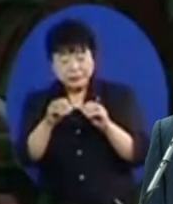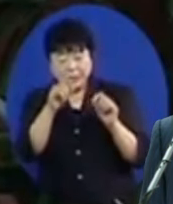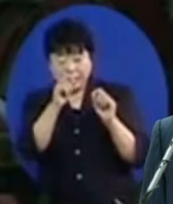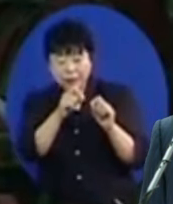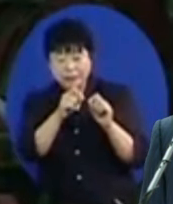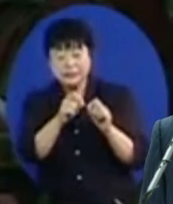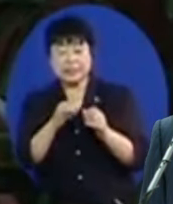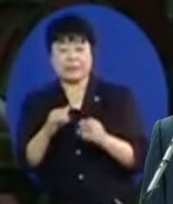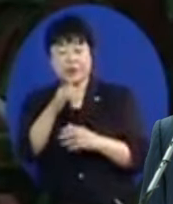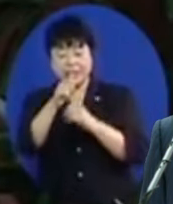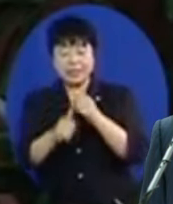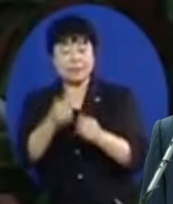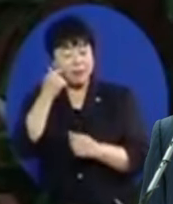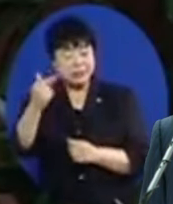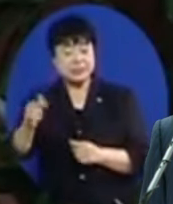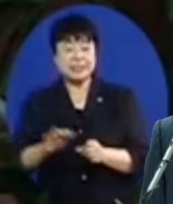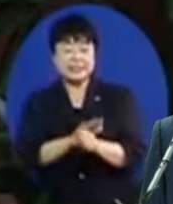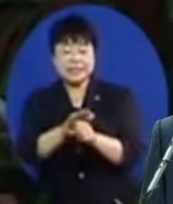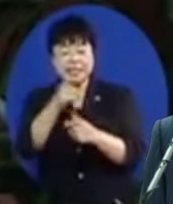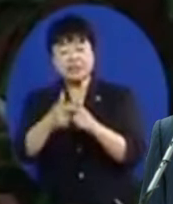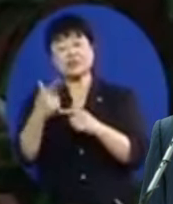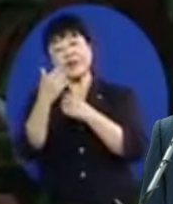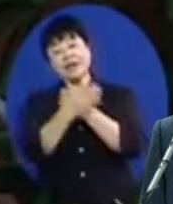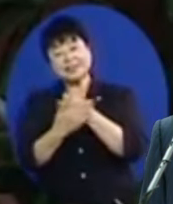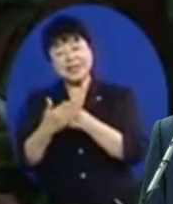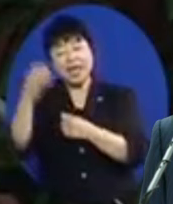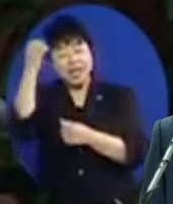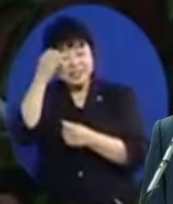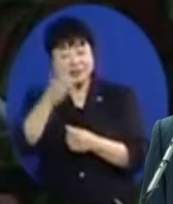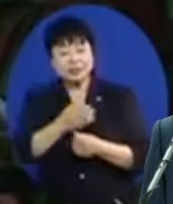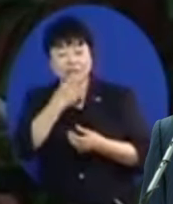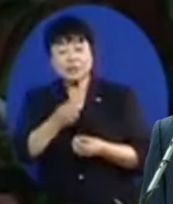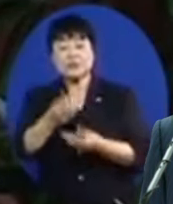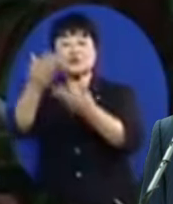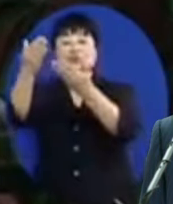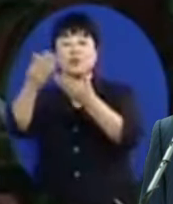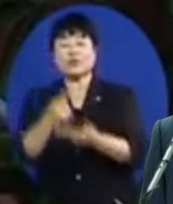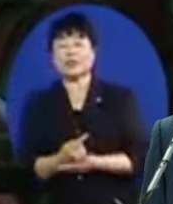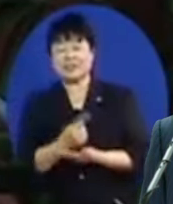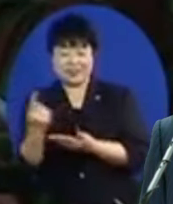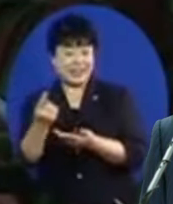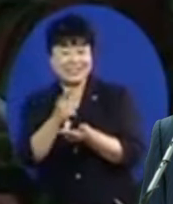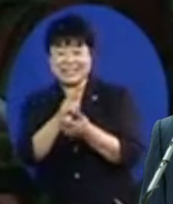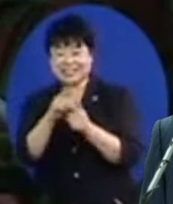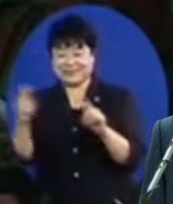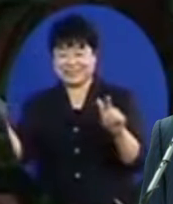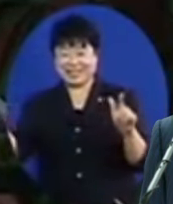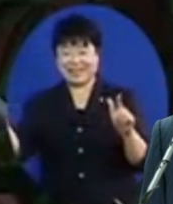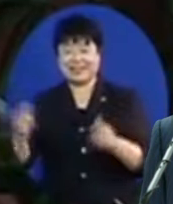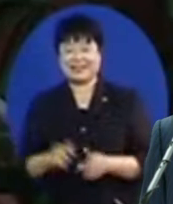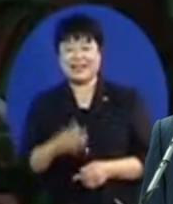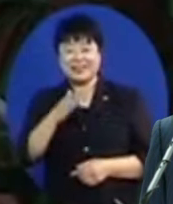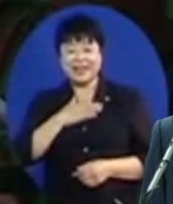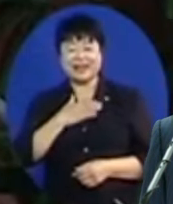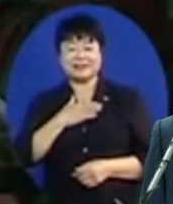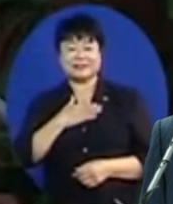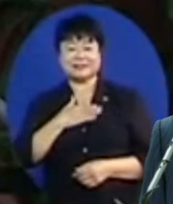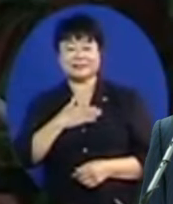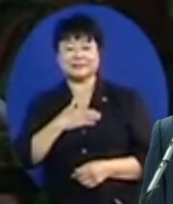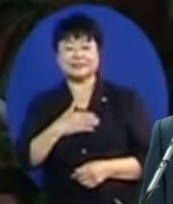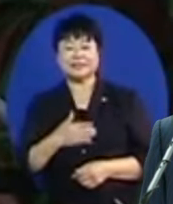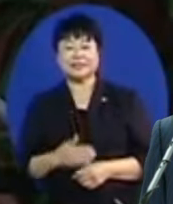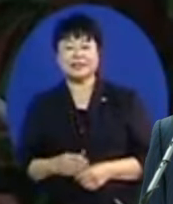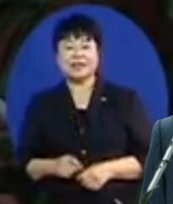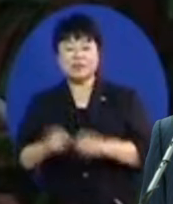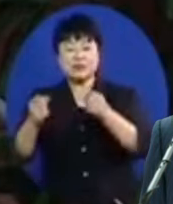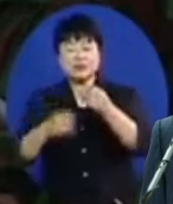인생이라도 하나님 아버지의 사랑과 예수님의 은혜와 성령의 축복은 우리를 떠나지 않는 것입니다. 내가 부러진